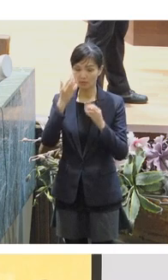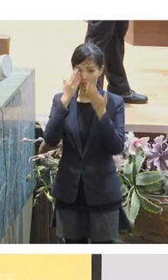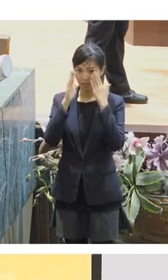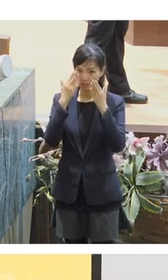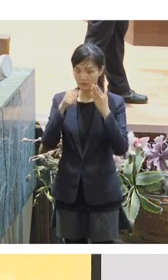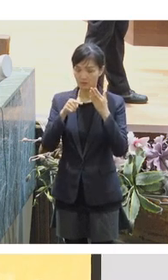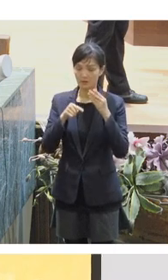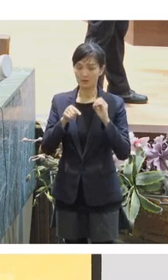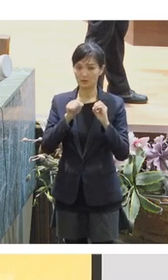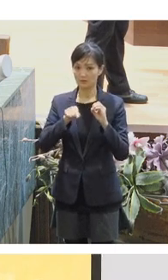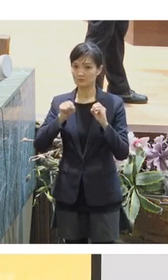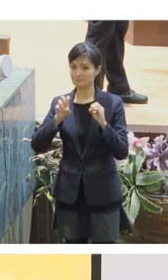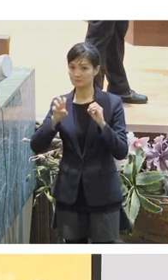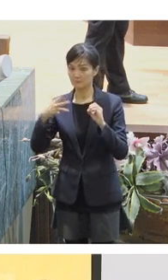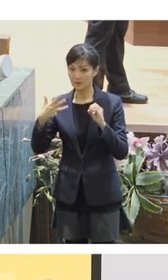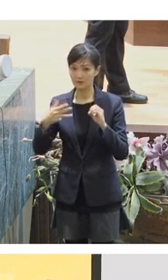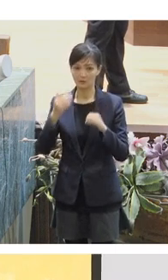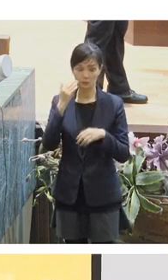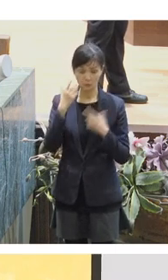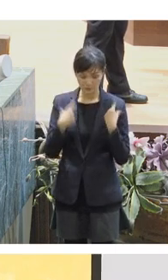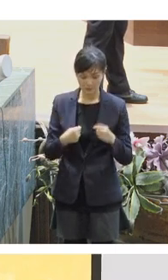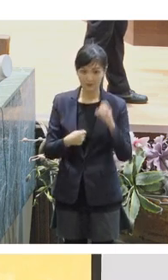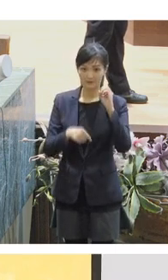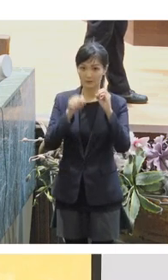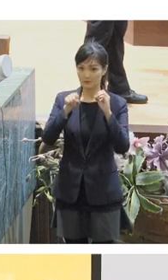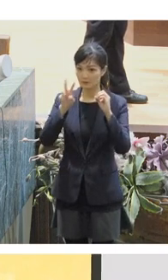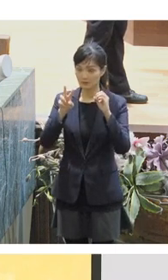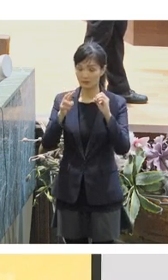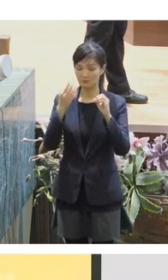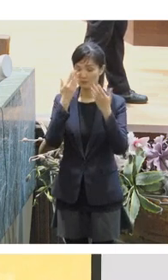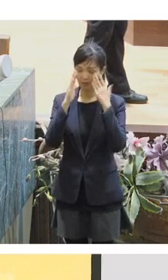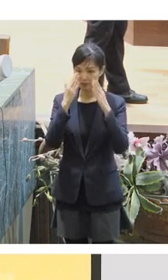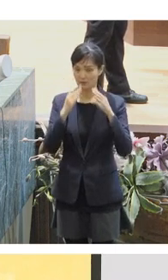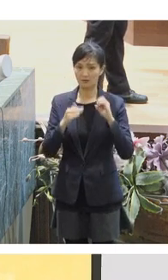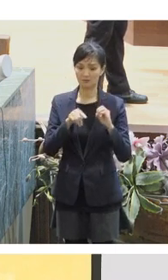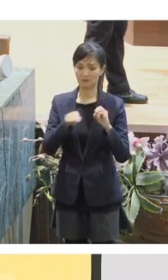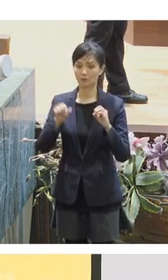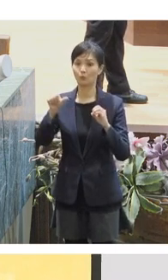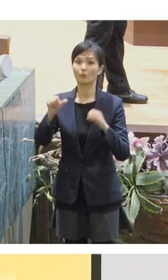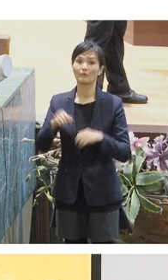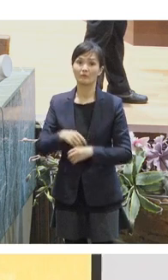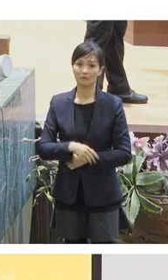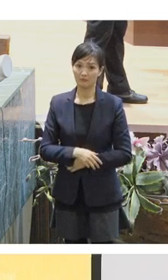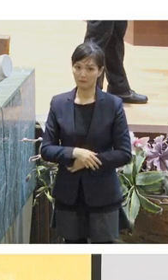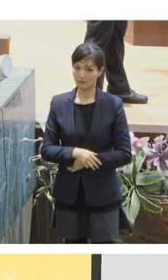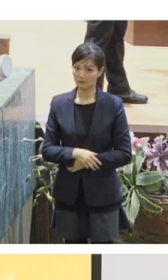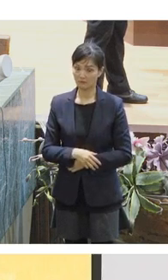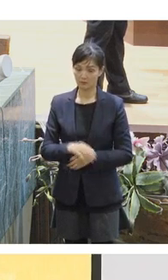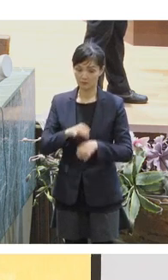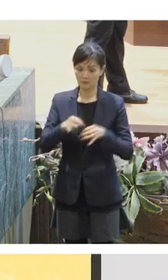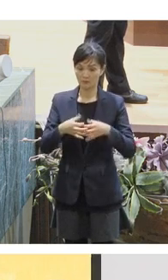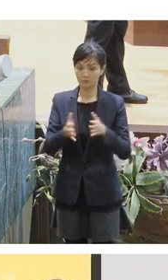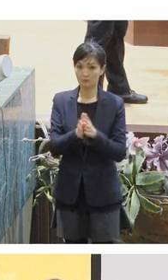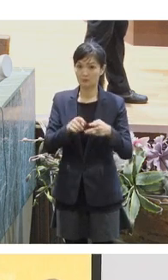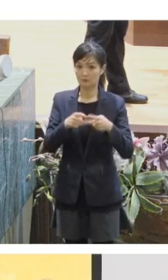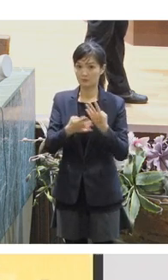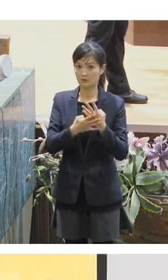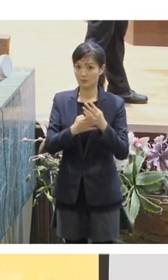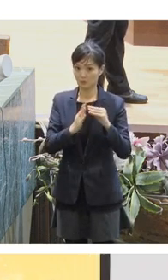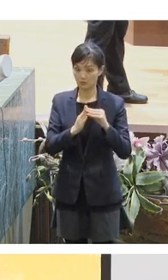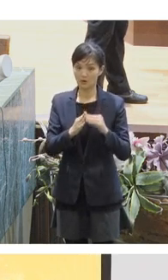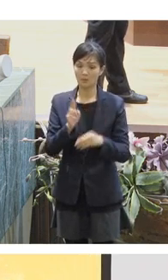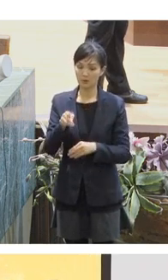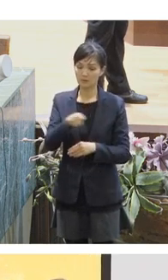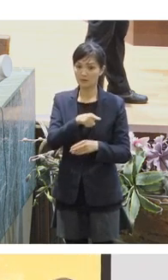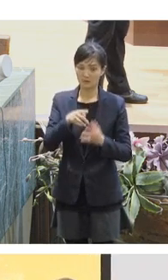原来是 0.2， 把它放水到5，然后经济部 公安局说要做种族实验，